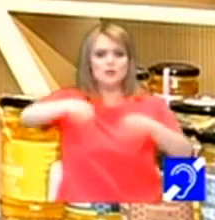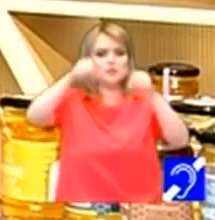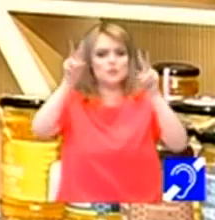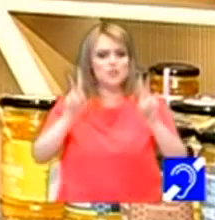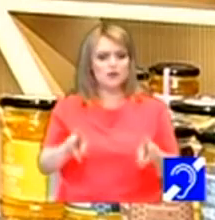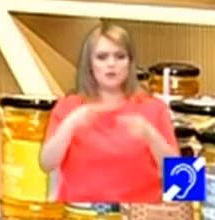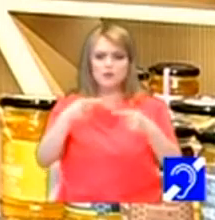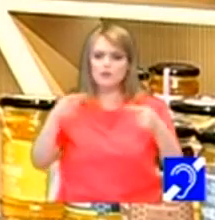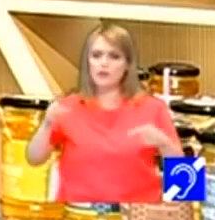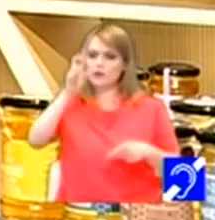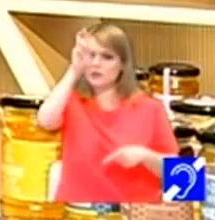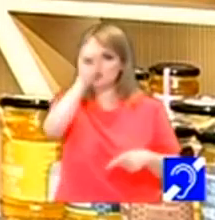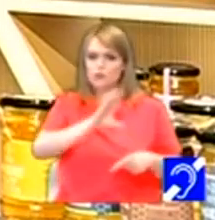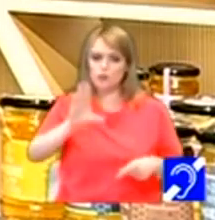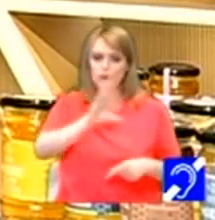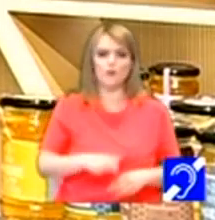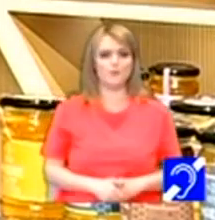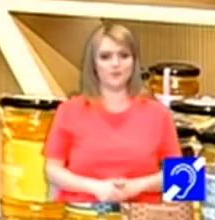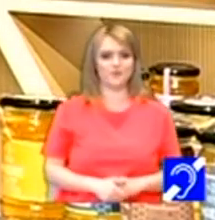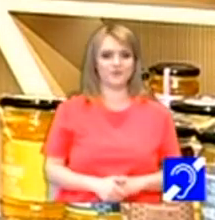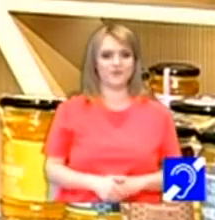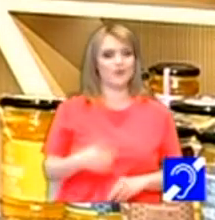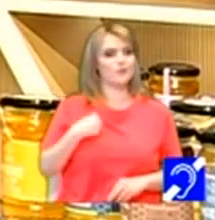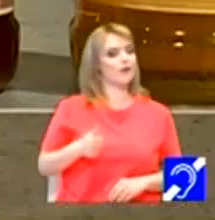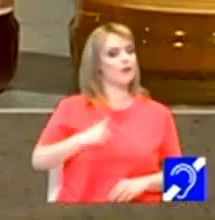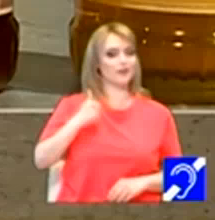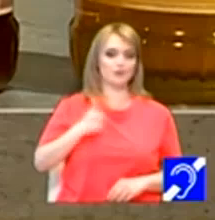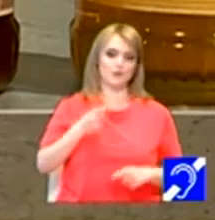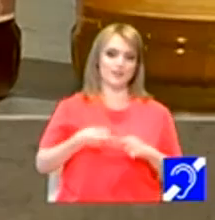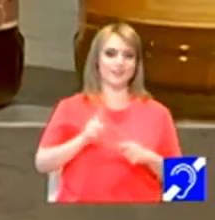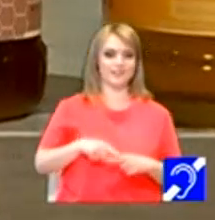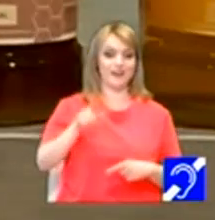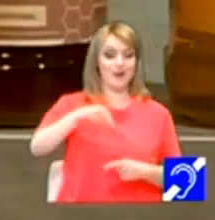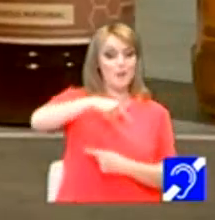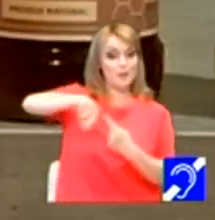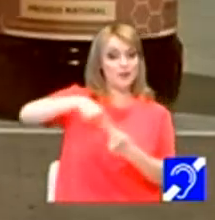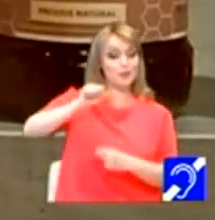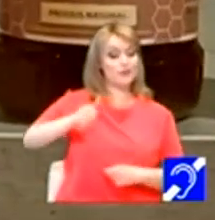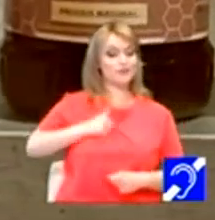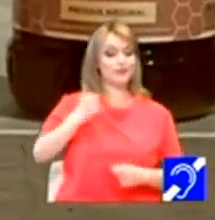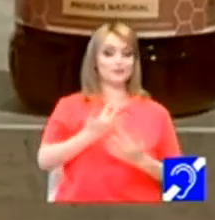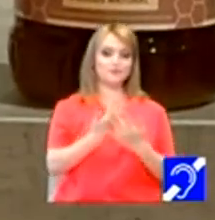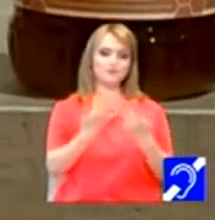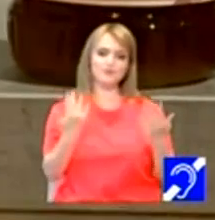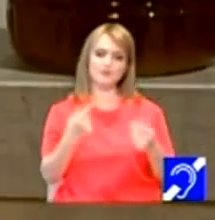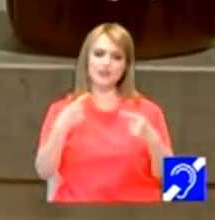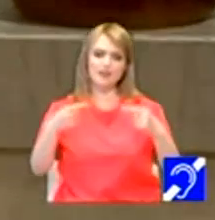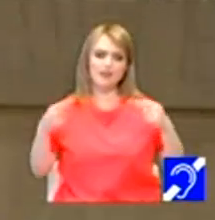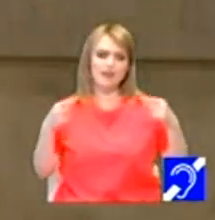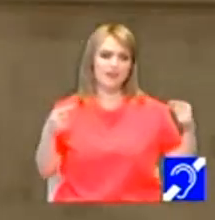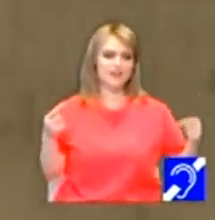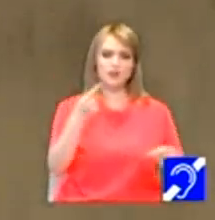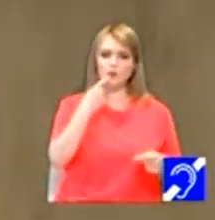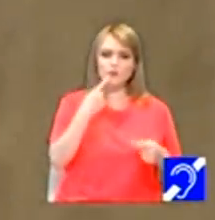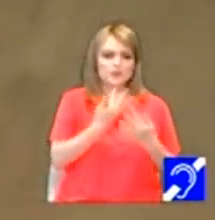fim premiați și apreciați. Deci este o onoare pentru noi. Antreprenorul se poate lăuda cu o gamă largă de miere pentru